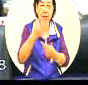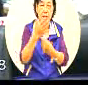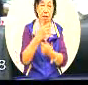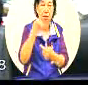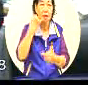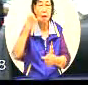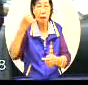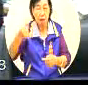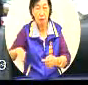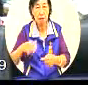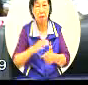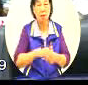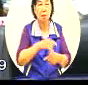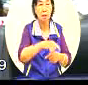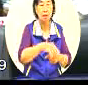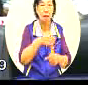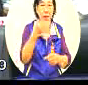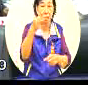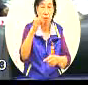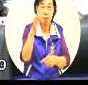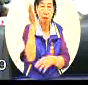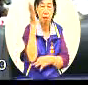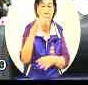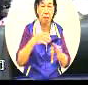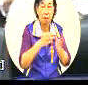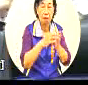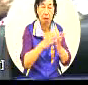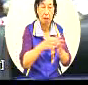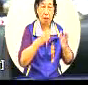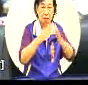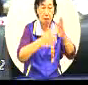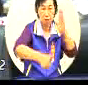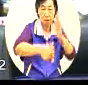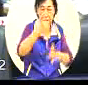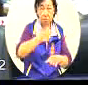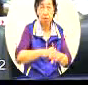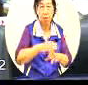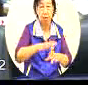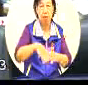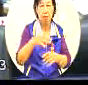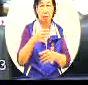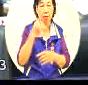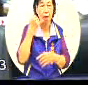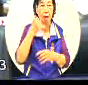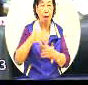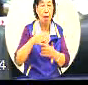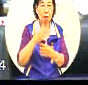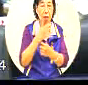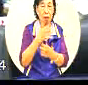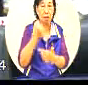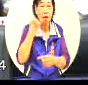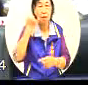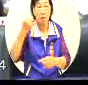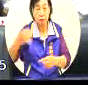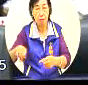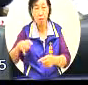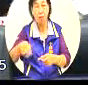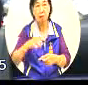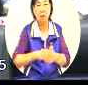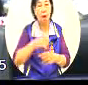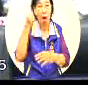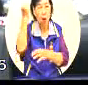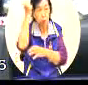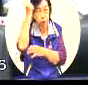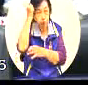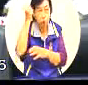要请财政局还有市长这边未来要协助，因为高雄市旗津区很多的居民没有办法就他们的现有的房子再去做改